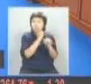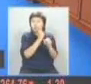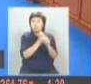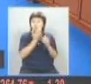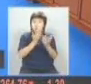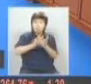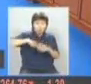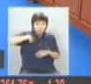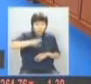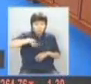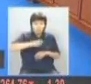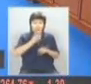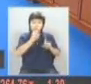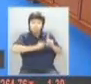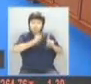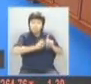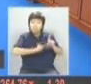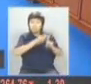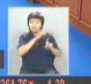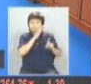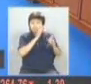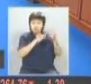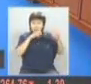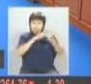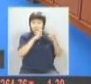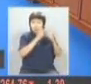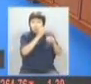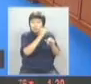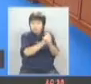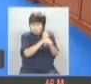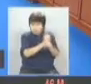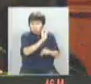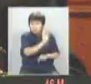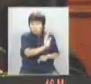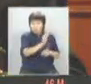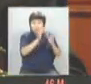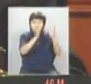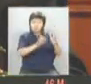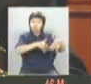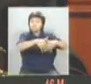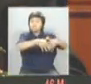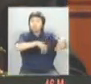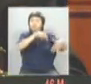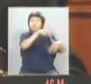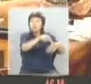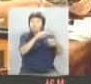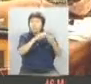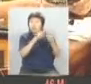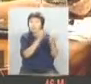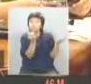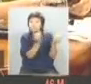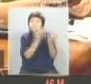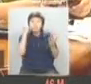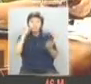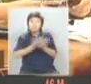มีแงงานไทยทได้รับบาดเจ หรอเสียชีวิตและอพย็พแงงานกลบประเทศไยโยประสานประยางกรมการคง